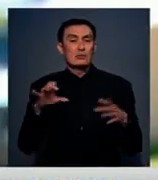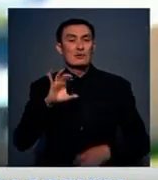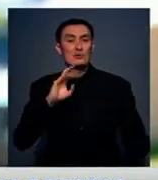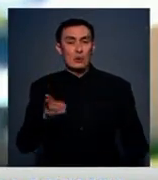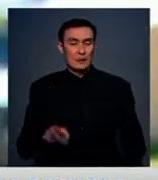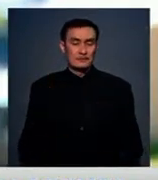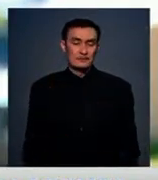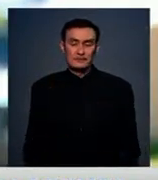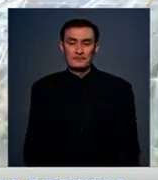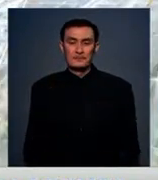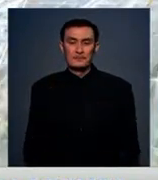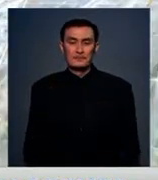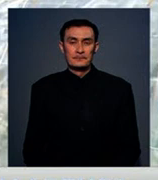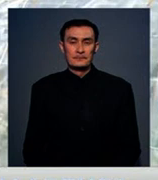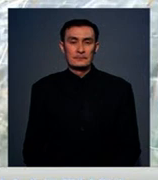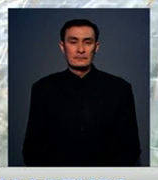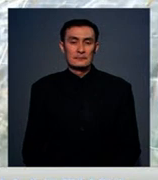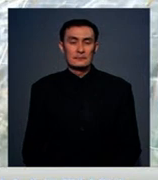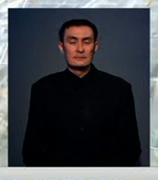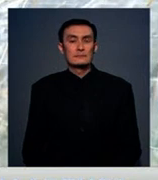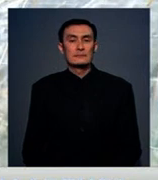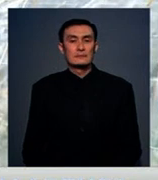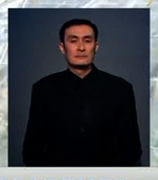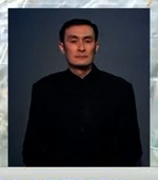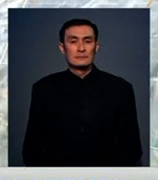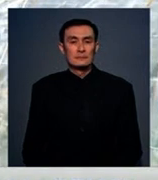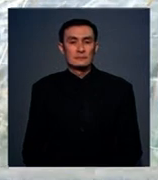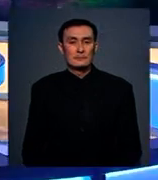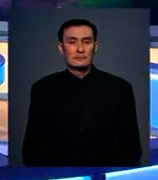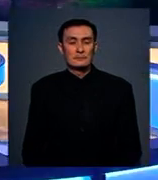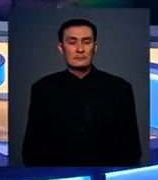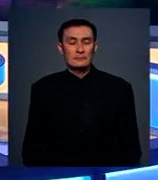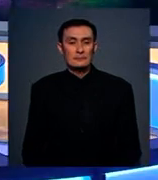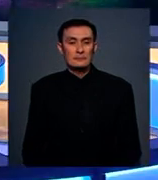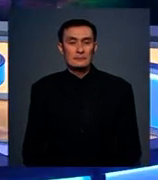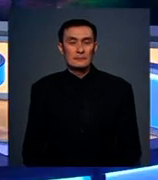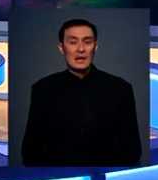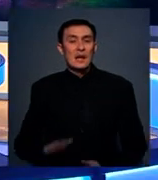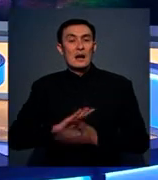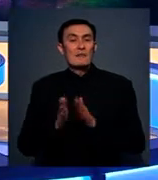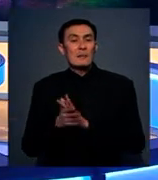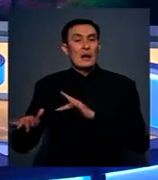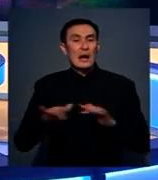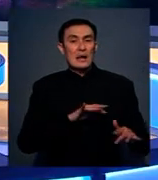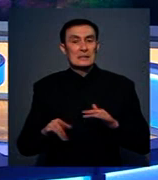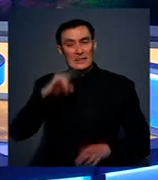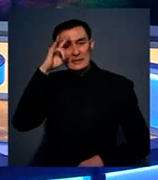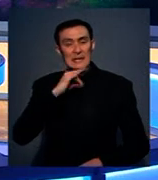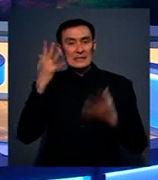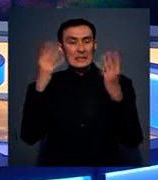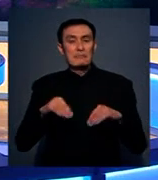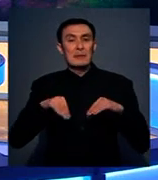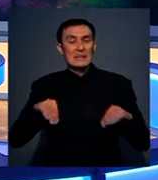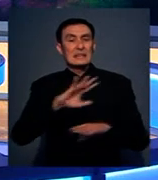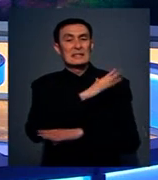Райхан Тажибаева, Хайдар Турлыханов, Кызылординская область, Хабар 24. В рамках акции «Всеказахстанский день